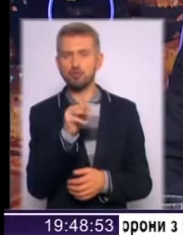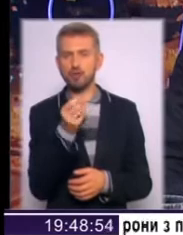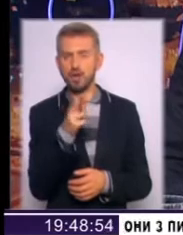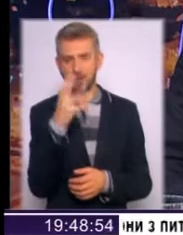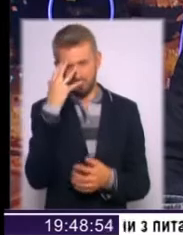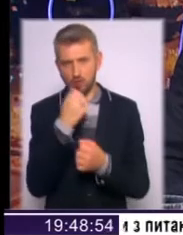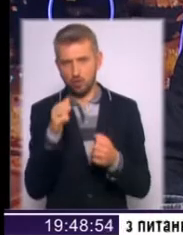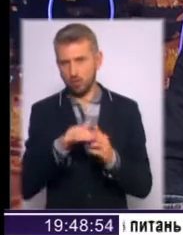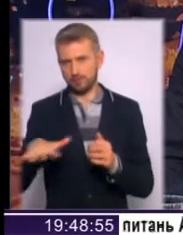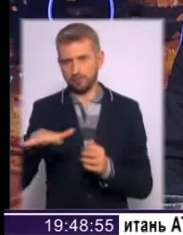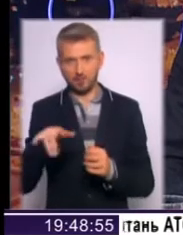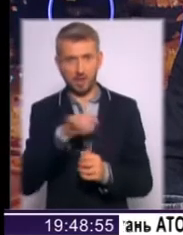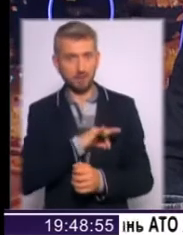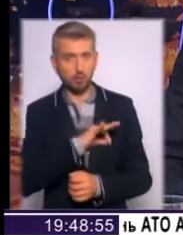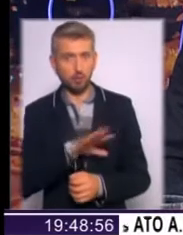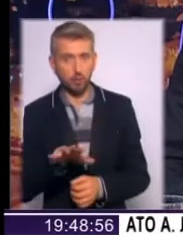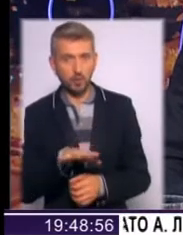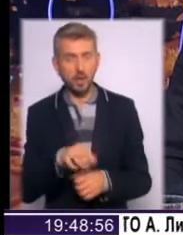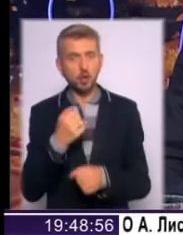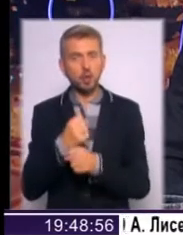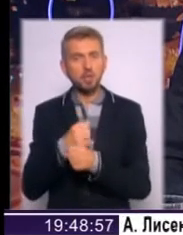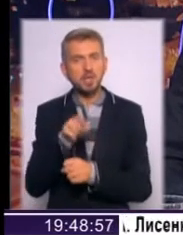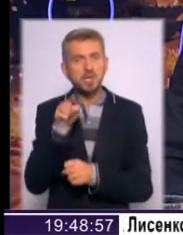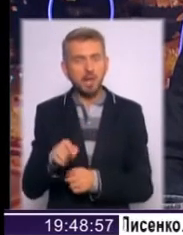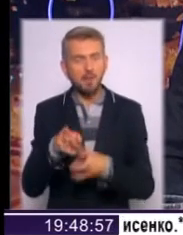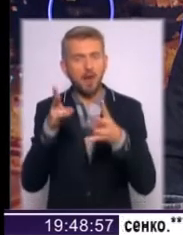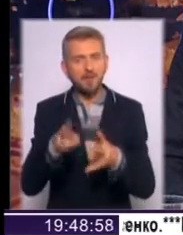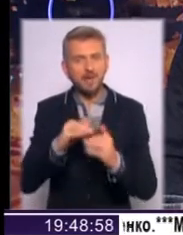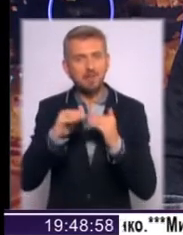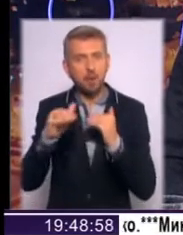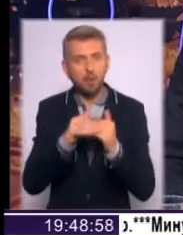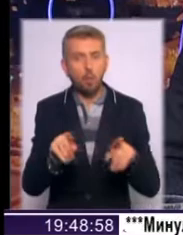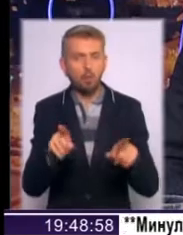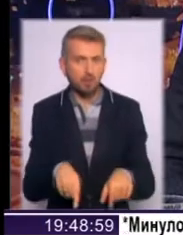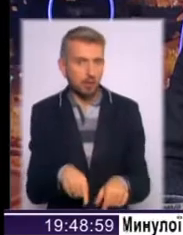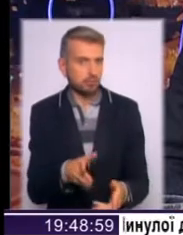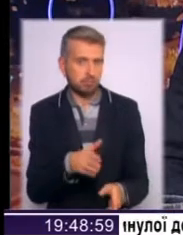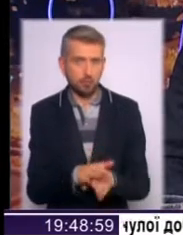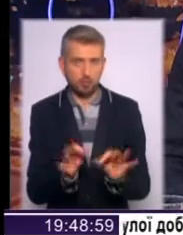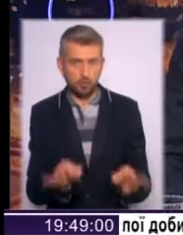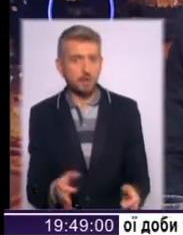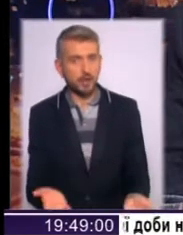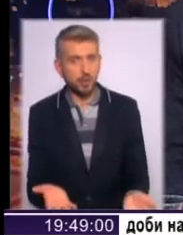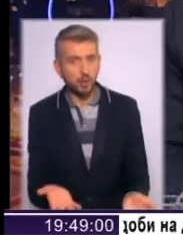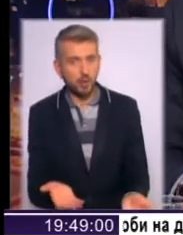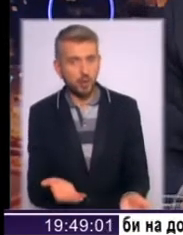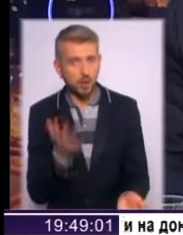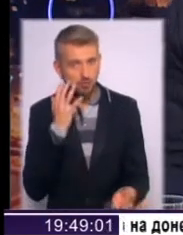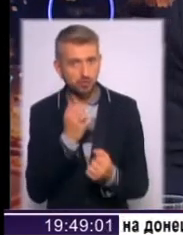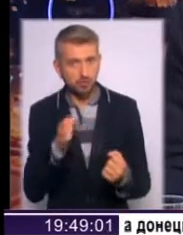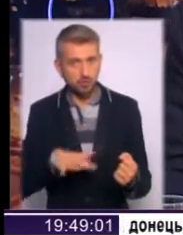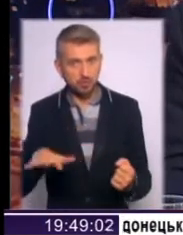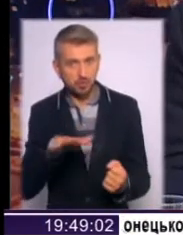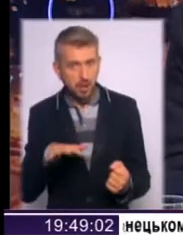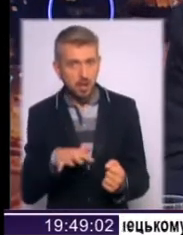не використовується. Тобто утворити там аварійний полігон теж є абсолютно об'єктивним. Проблема не в тому,